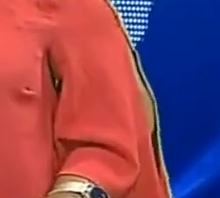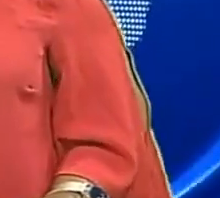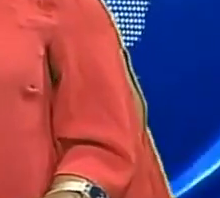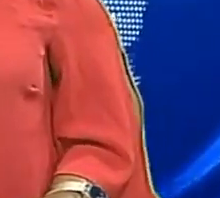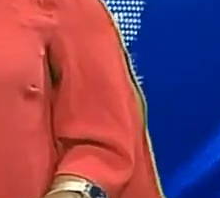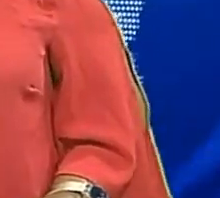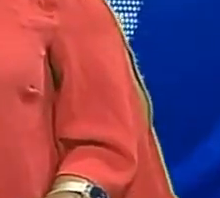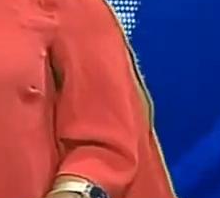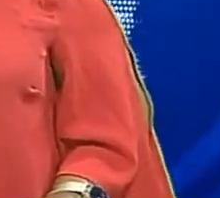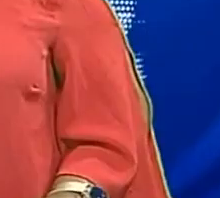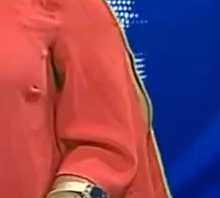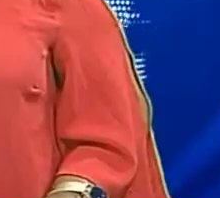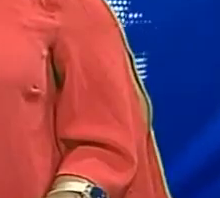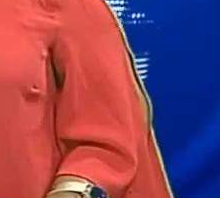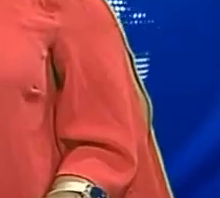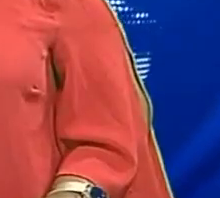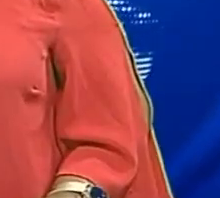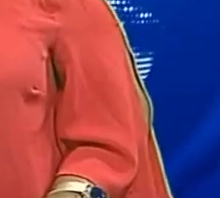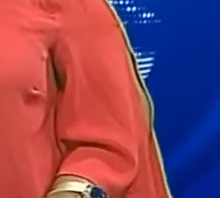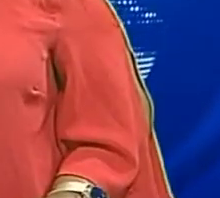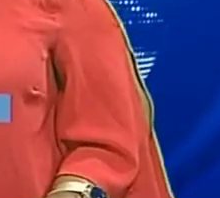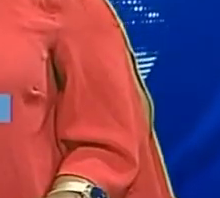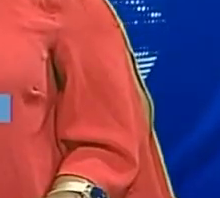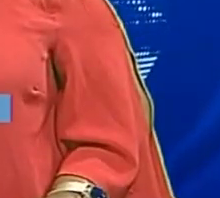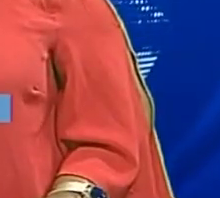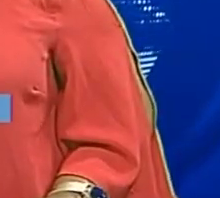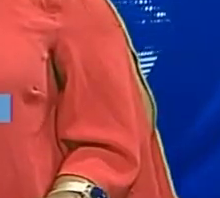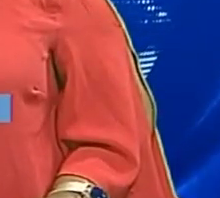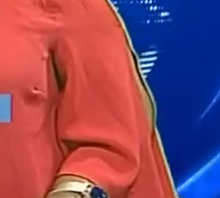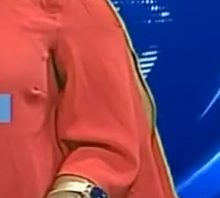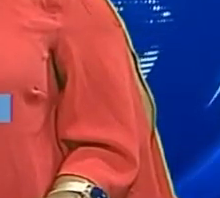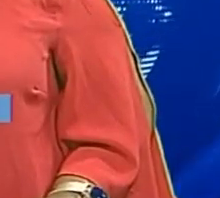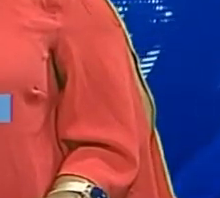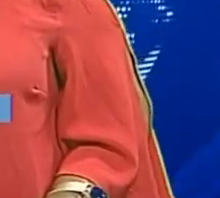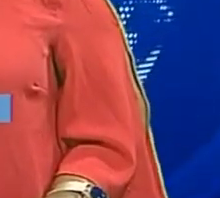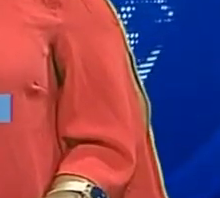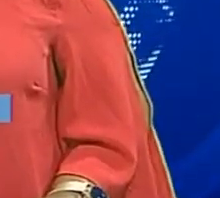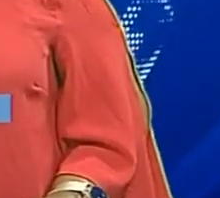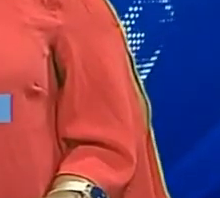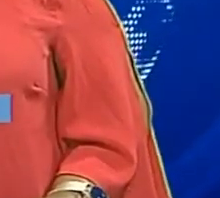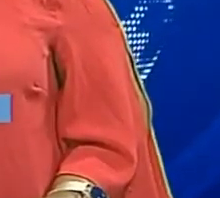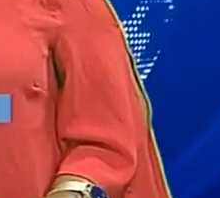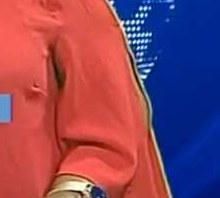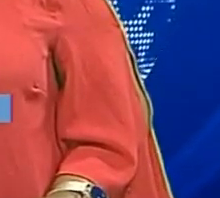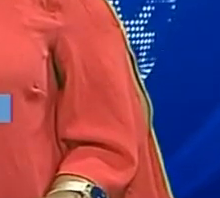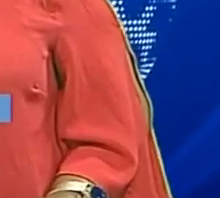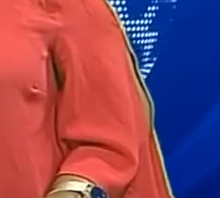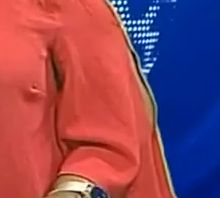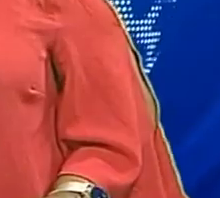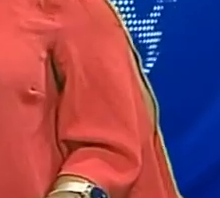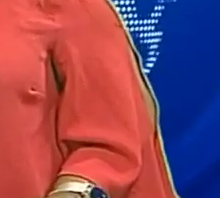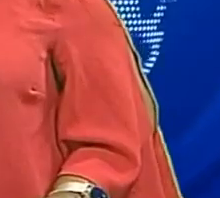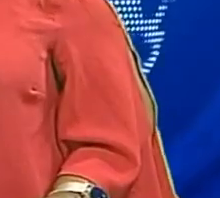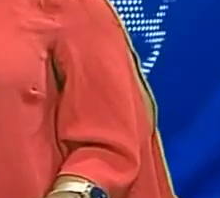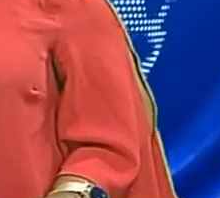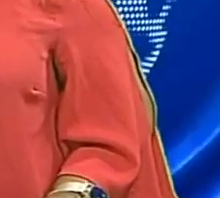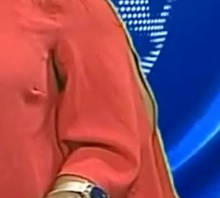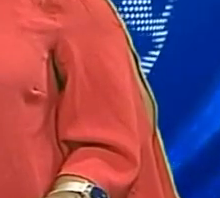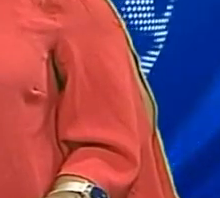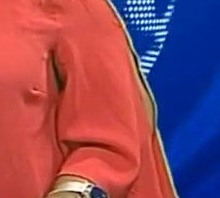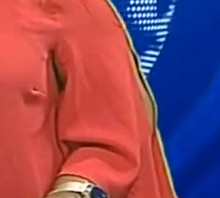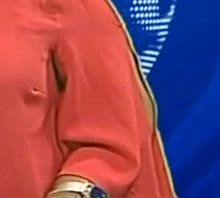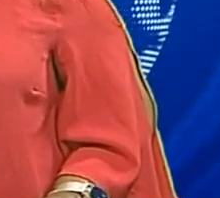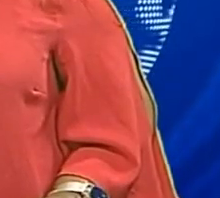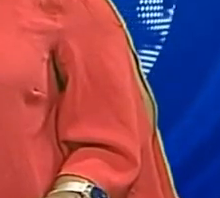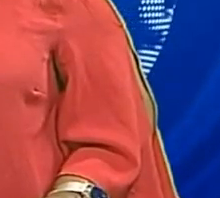Entretenir une coopération scientifique entre l'Italie et la République démocratique du Congo, l'essentiel de l'audience que le ministre de la Recherche scientifique